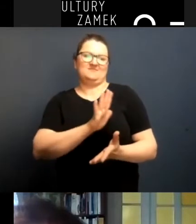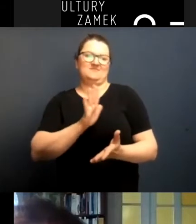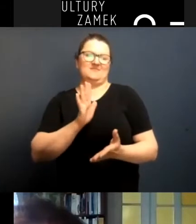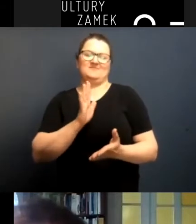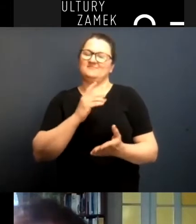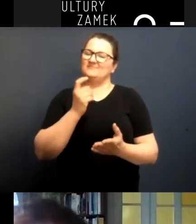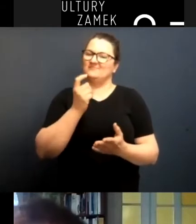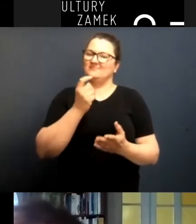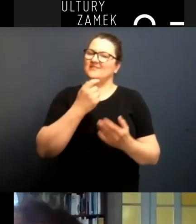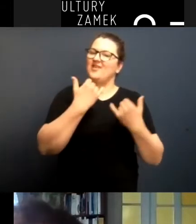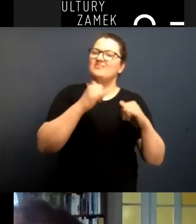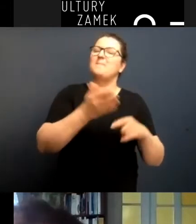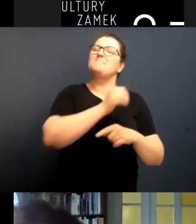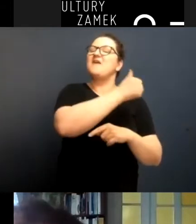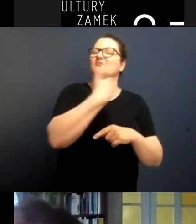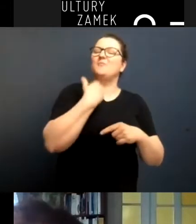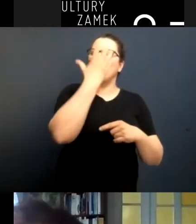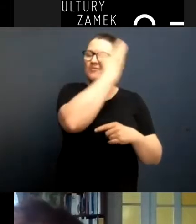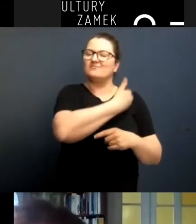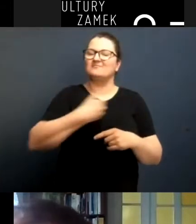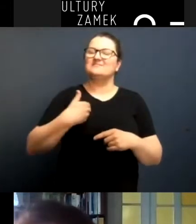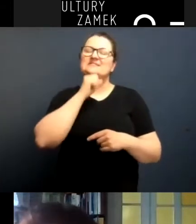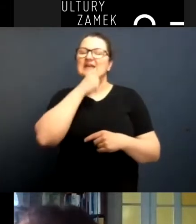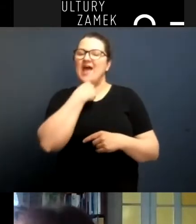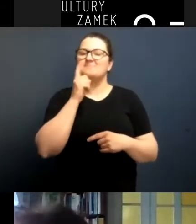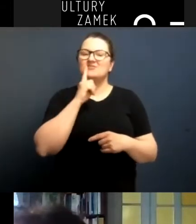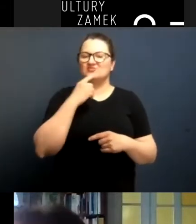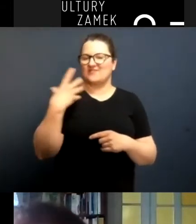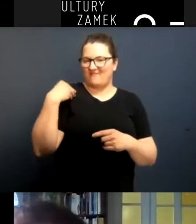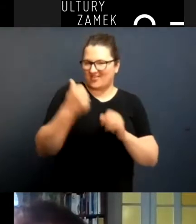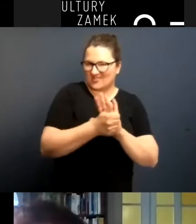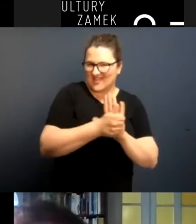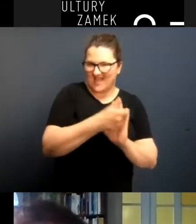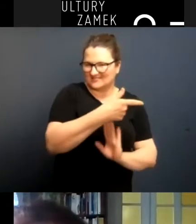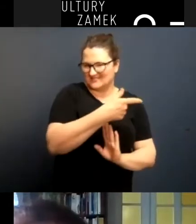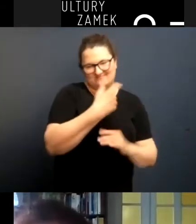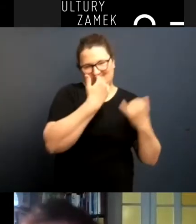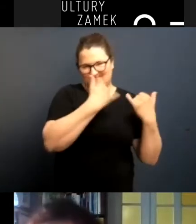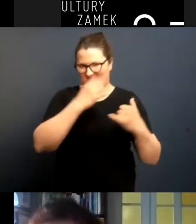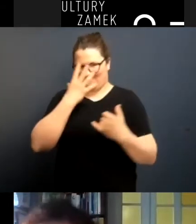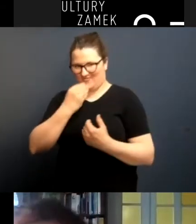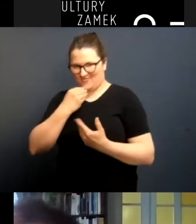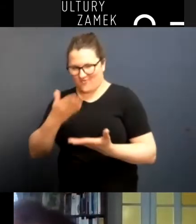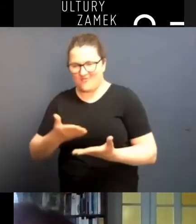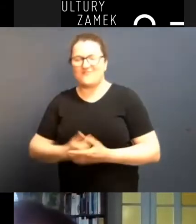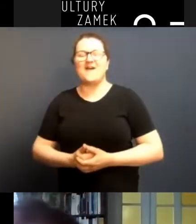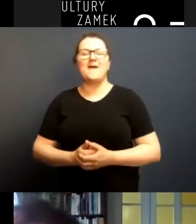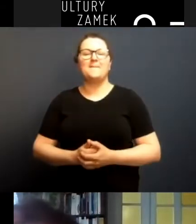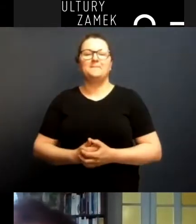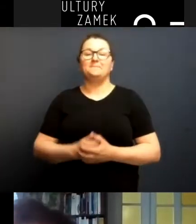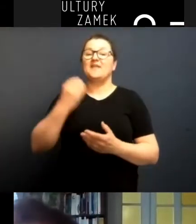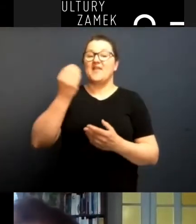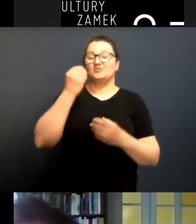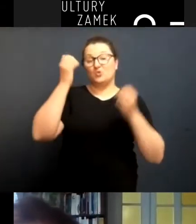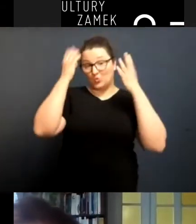specyficzne, odbiegają od portretu Memlinga starego mężczyzny z XVI wieku. I jeszcze jeden,